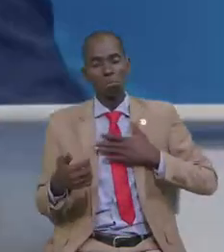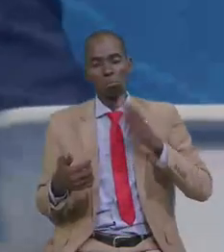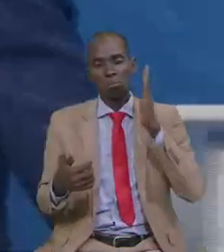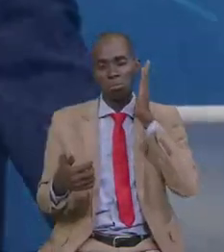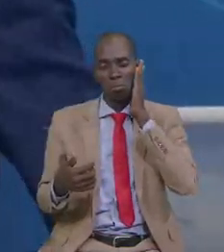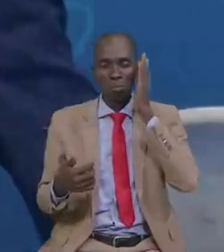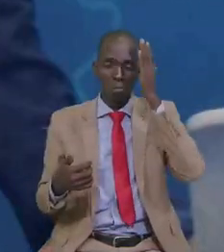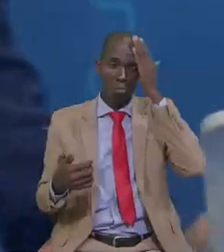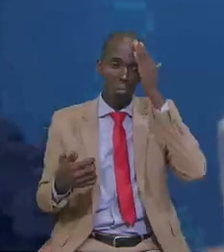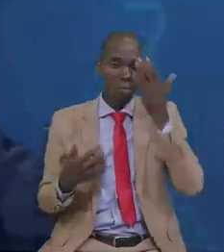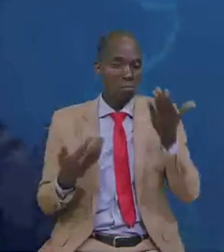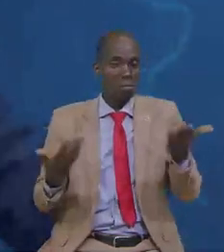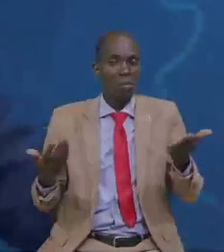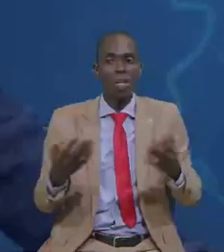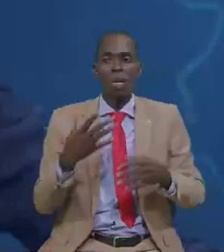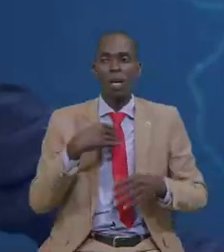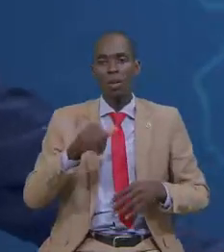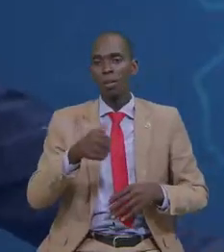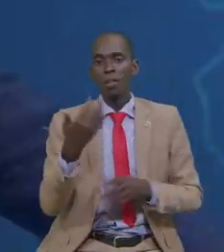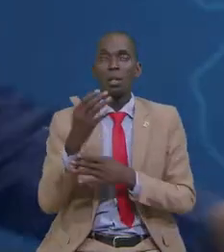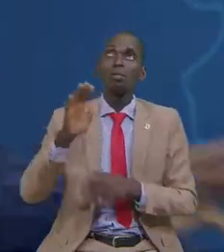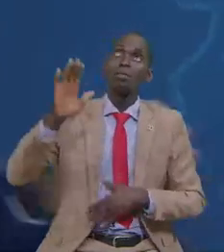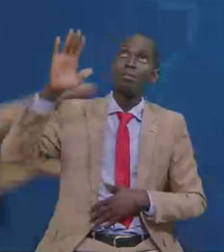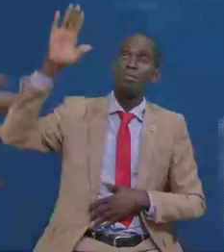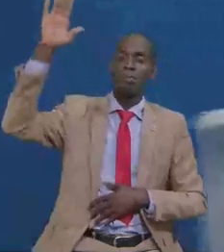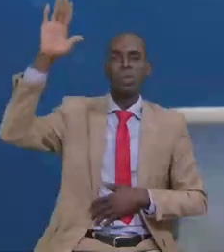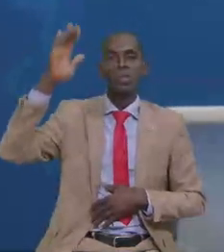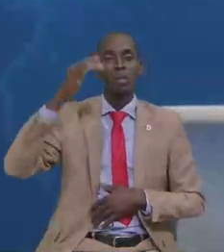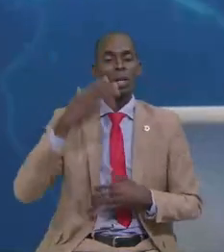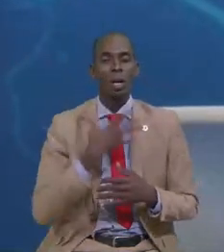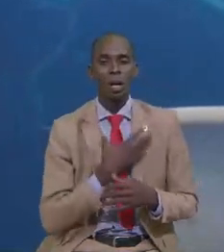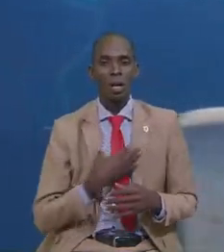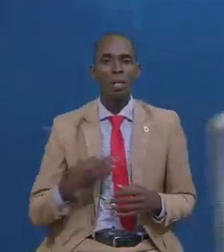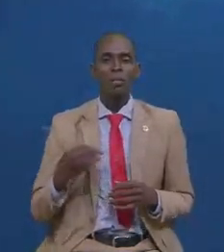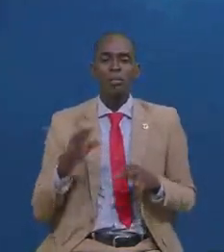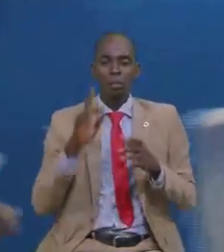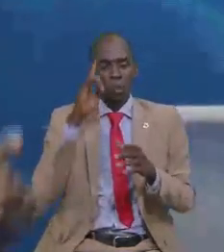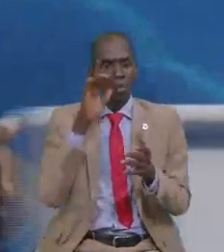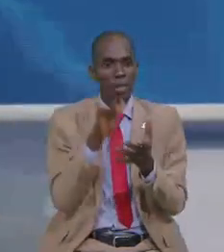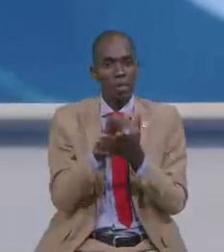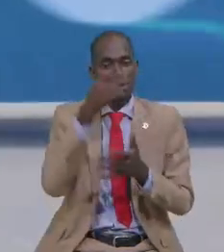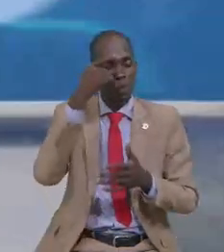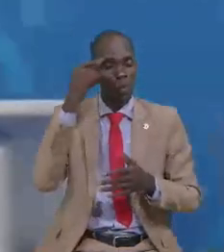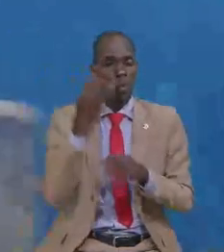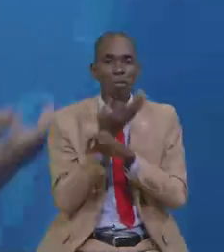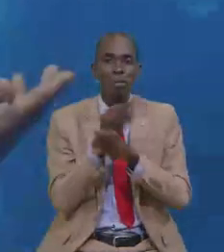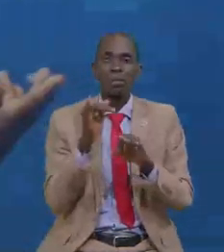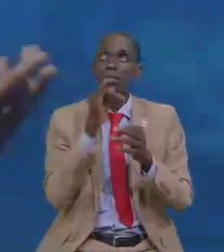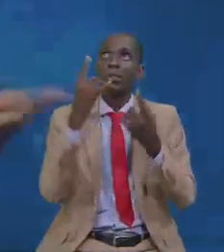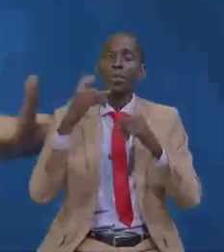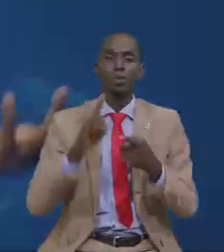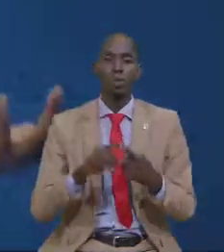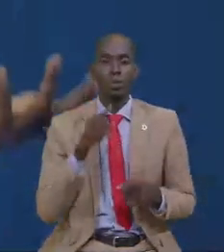main en ligne, vous pouvez faire cela aussi parce que la libération va vous arriver. Ceux qui